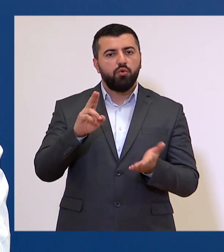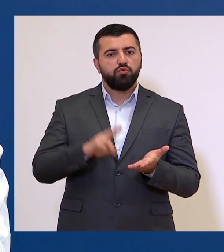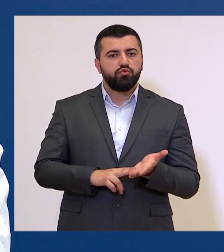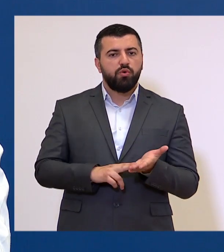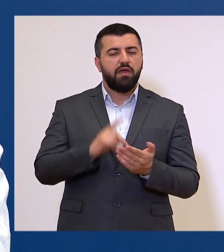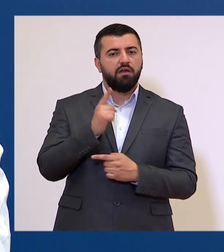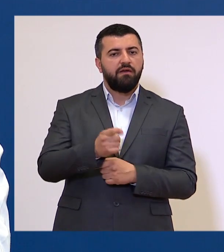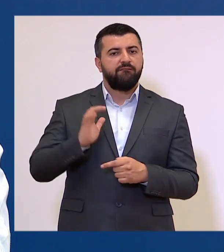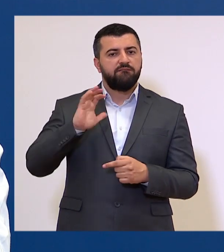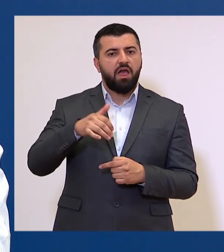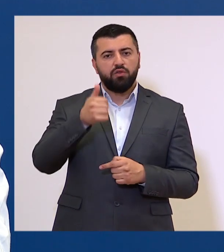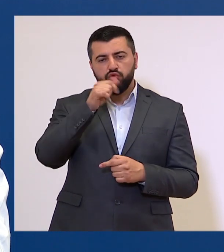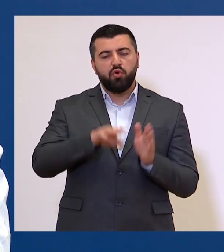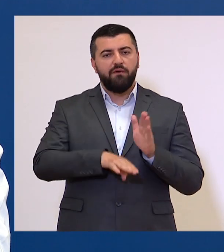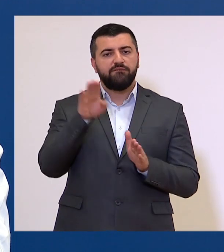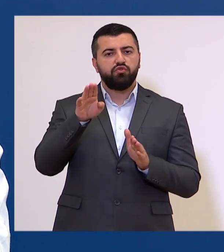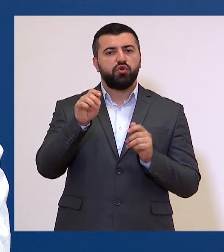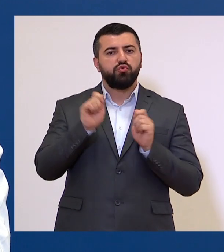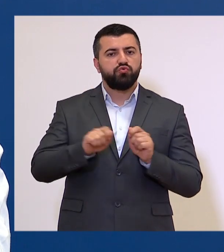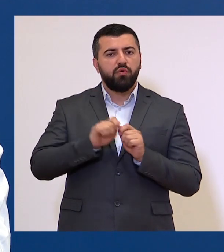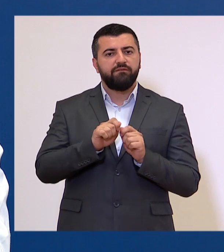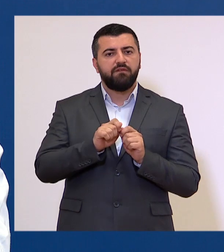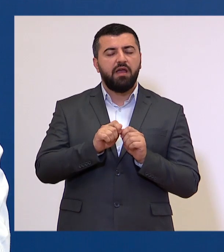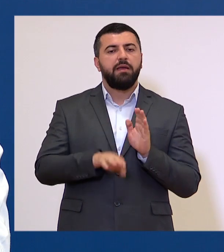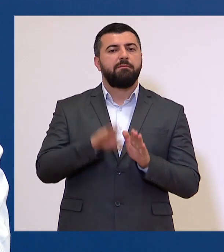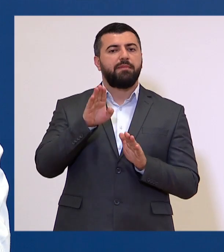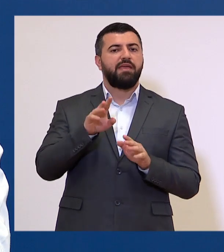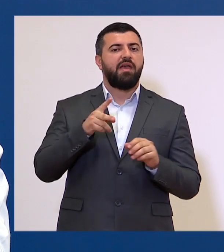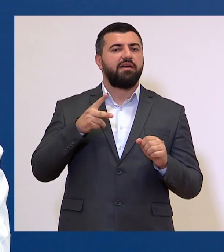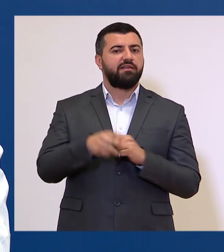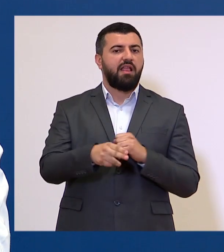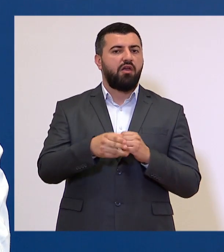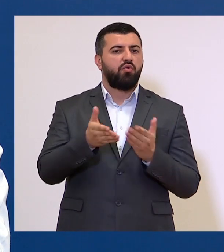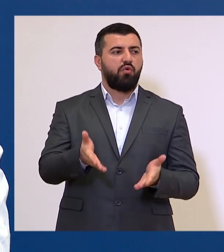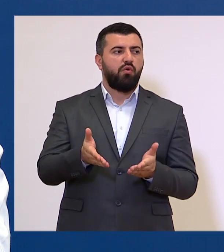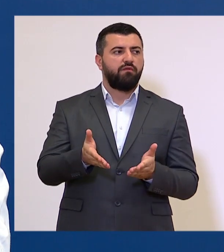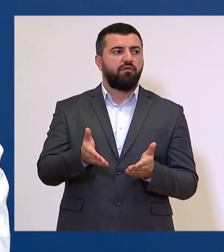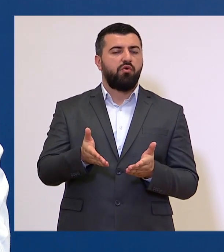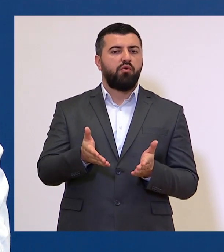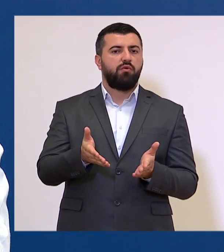poštuju i što ih više budemo poštovali, prije ćemo izići